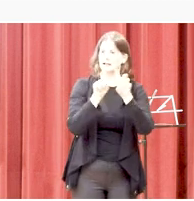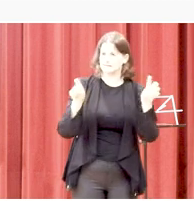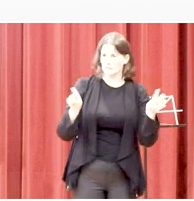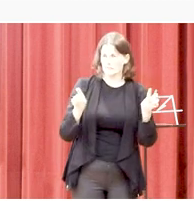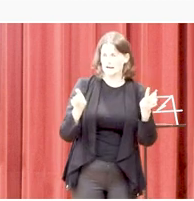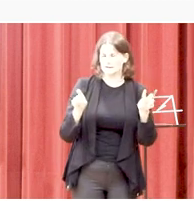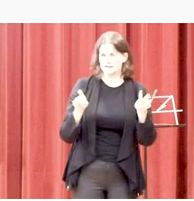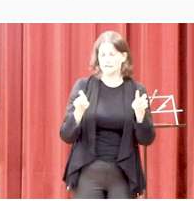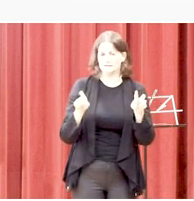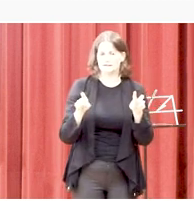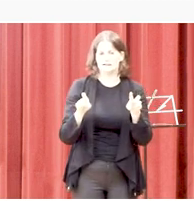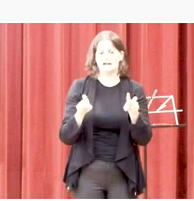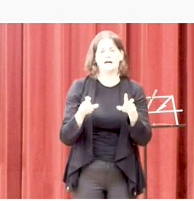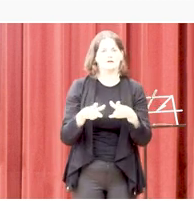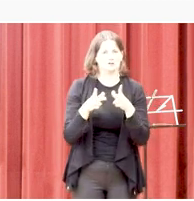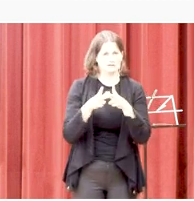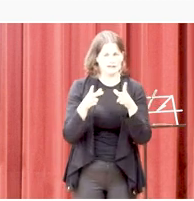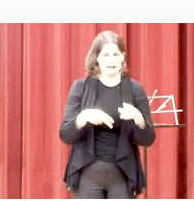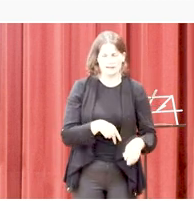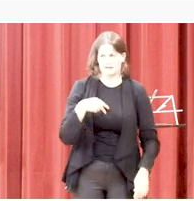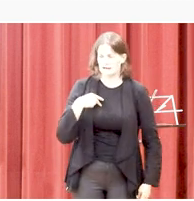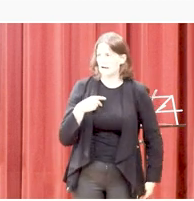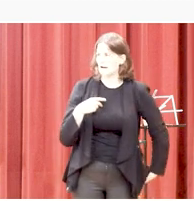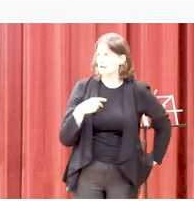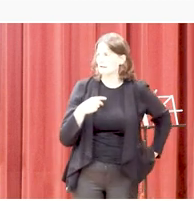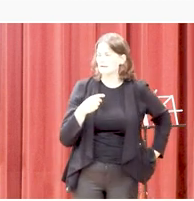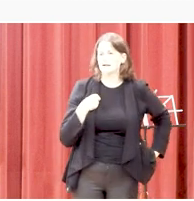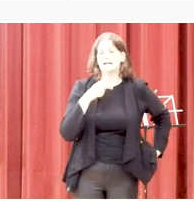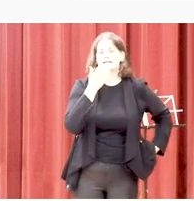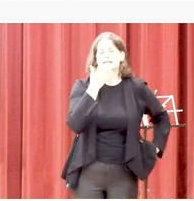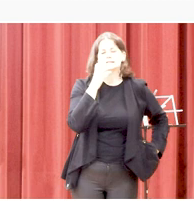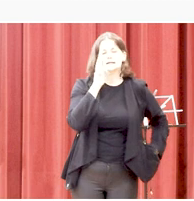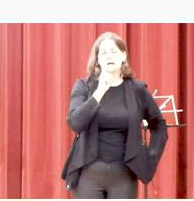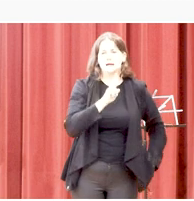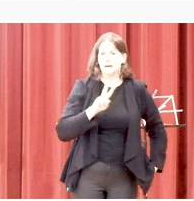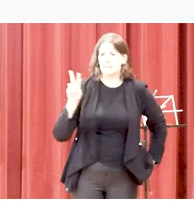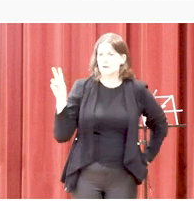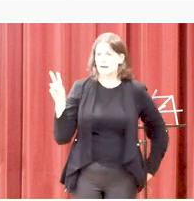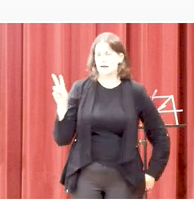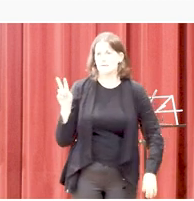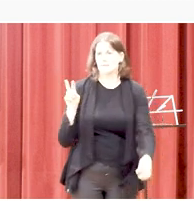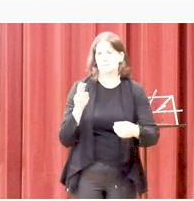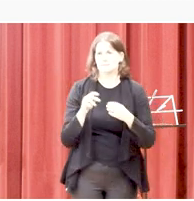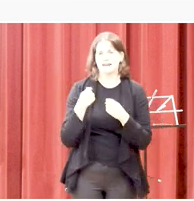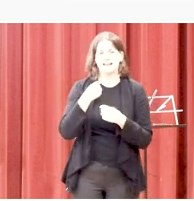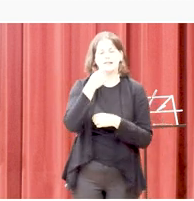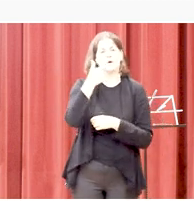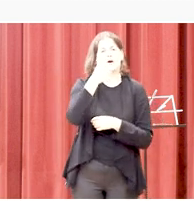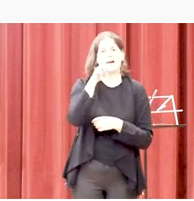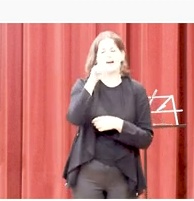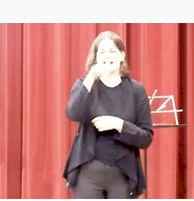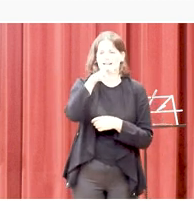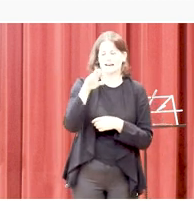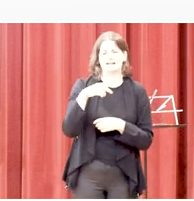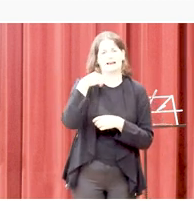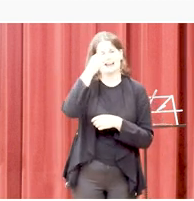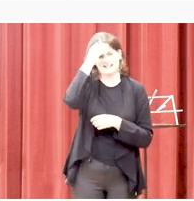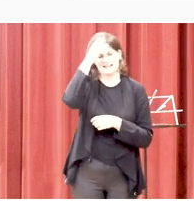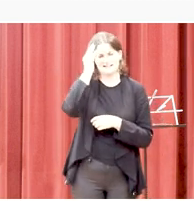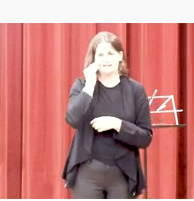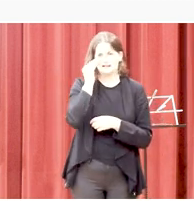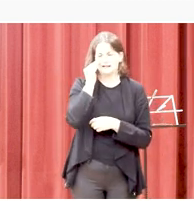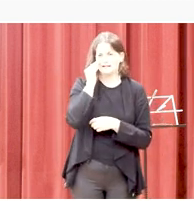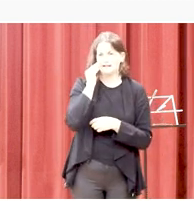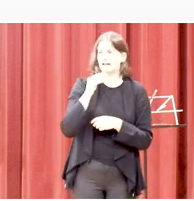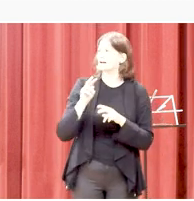Gartner de la intel·ligència artificial el 2023, la IA generativa la tenim en el pic superalt, no? O sigui, a tope d'expectatives. Això el 23